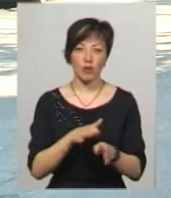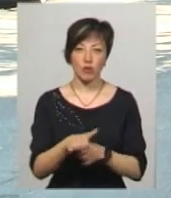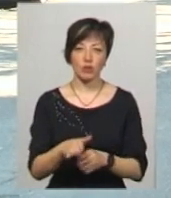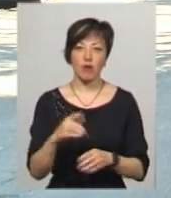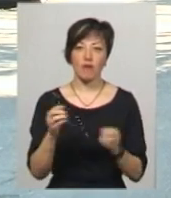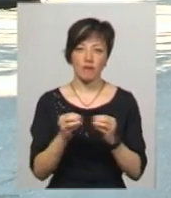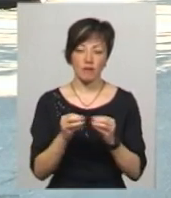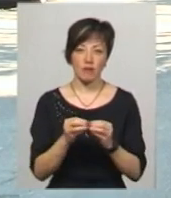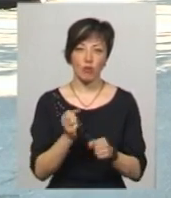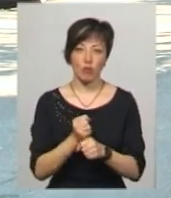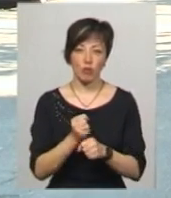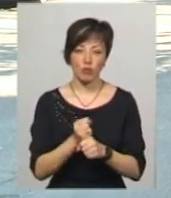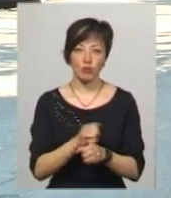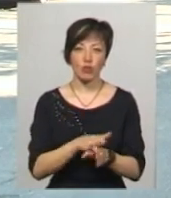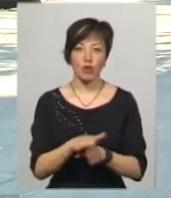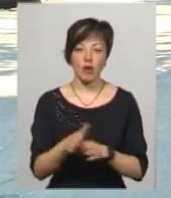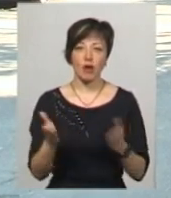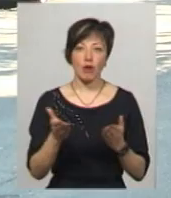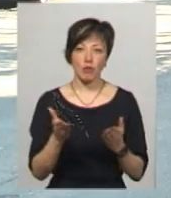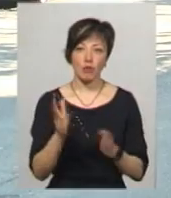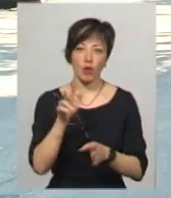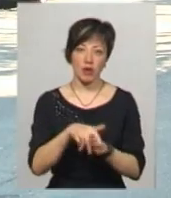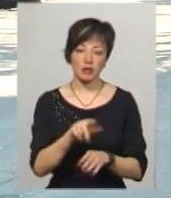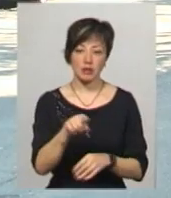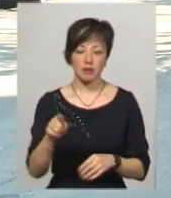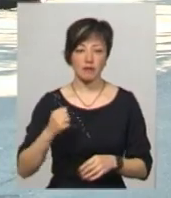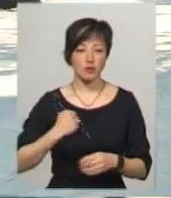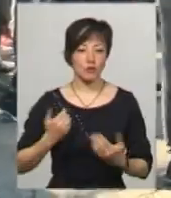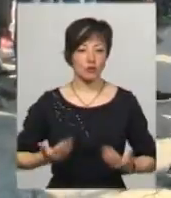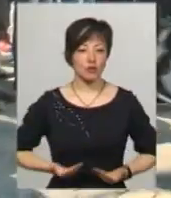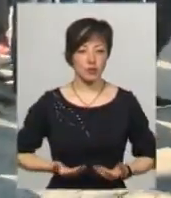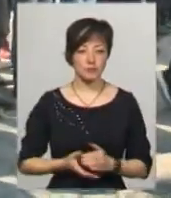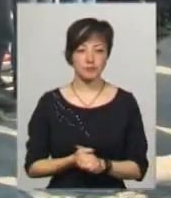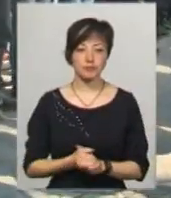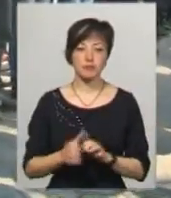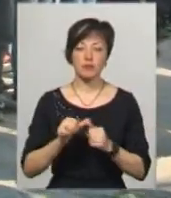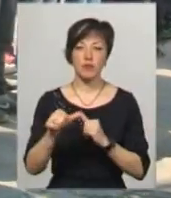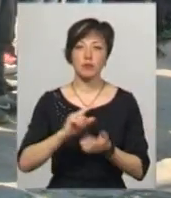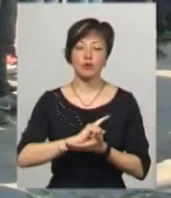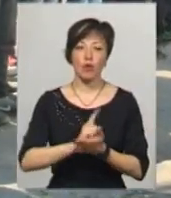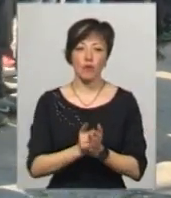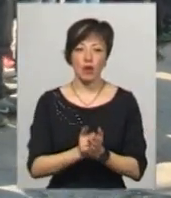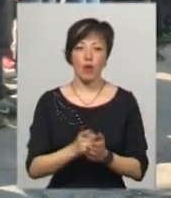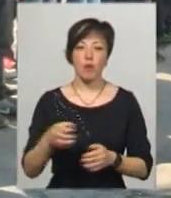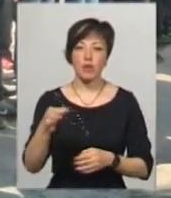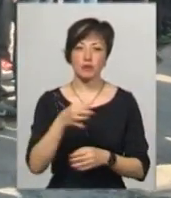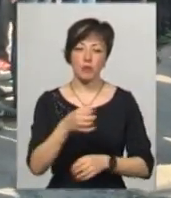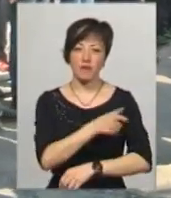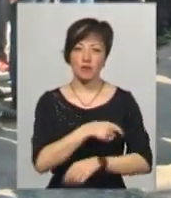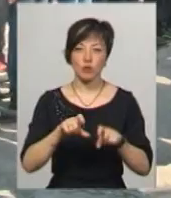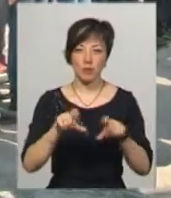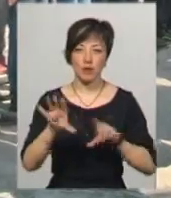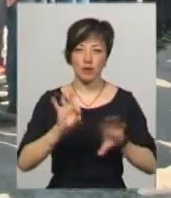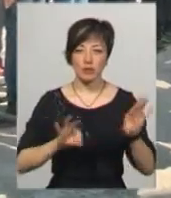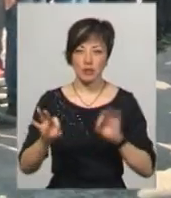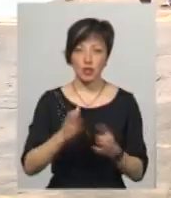одну і ту саму роботу, яку покладе на них військове життя. Окрім строковиків, в обласному військкоматі триває відбір на службу